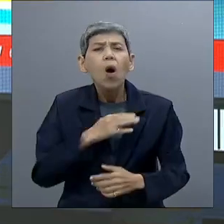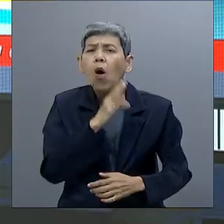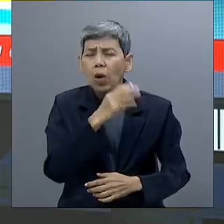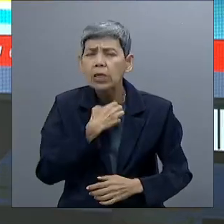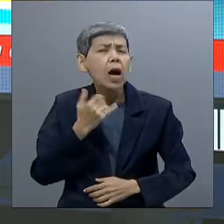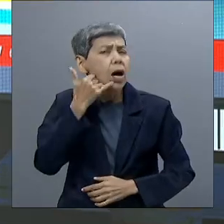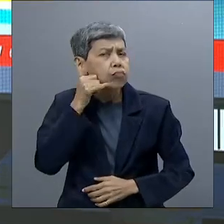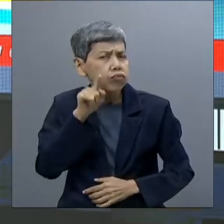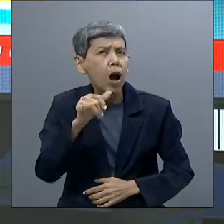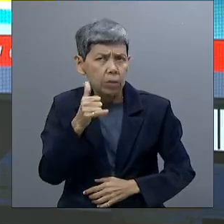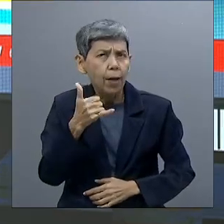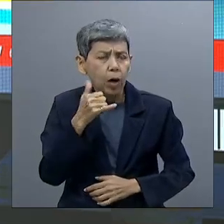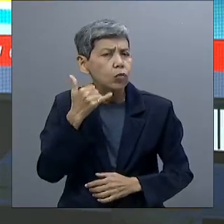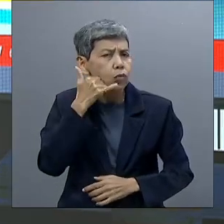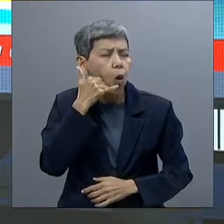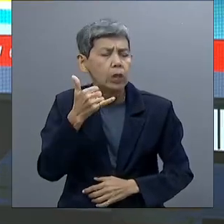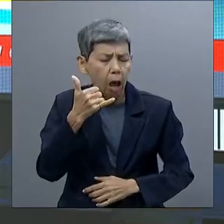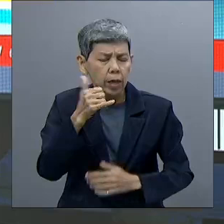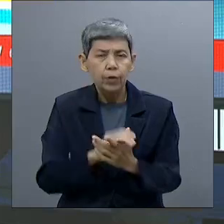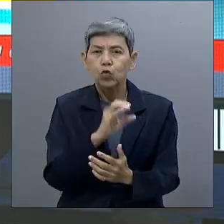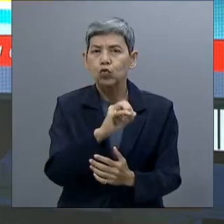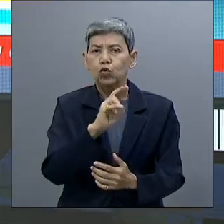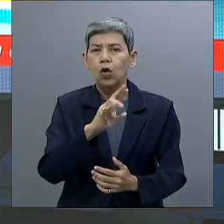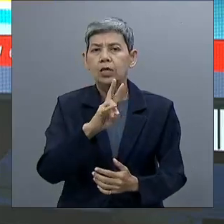การสอบถามข้อมูลเพิ่มเติมโทรศัพท์มาเรานะคะ